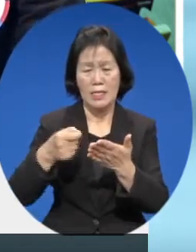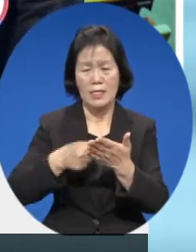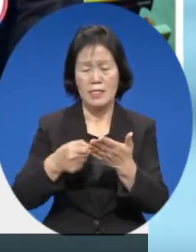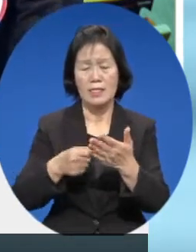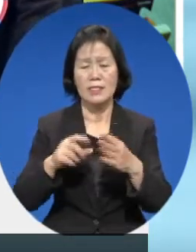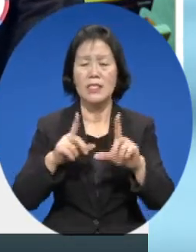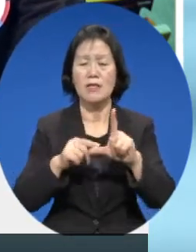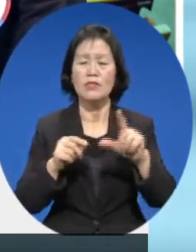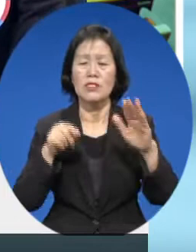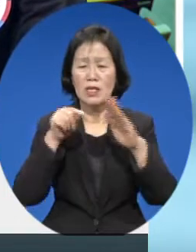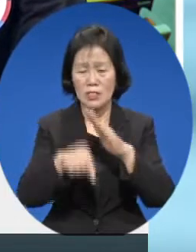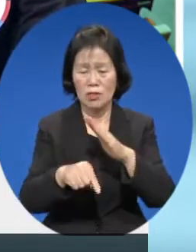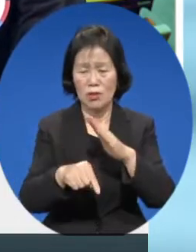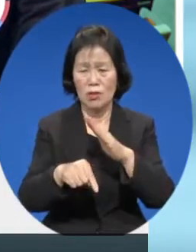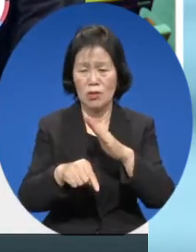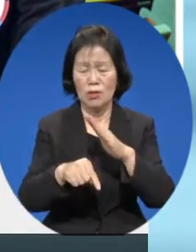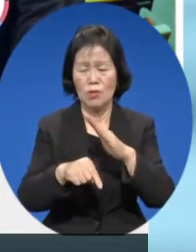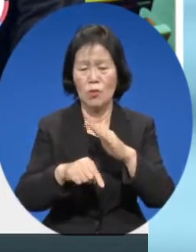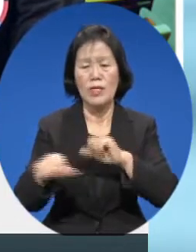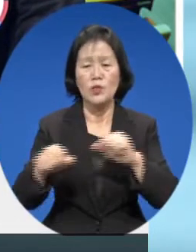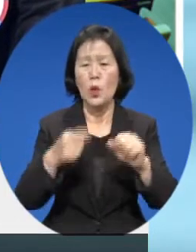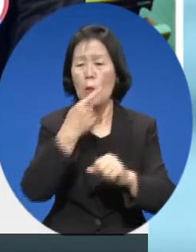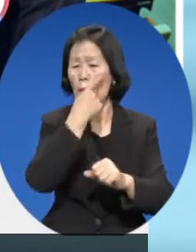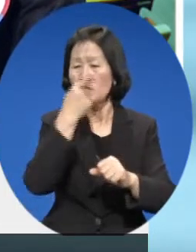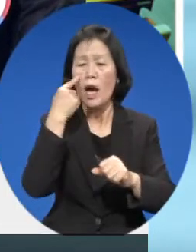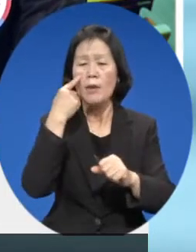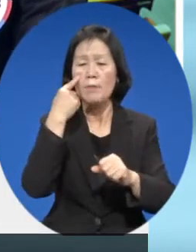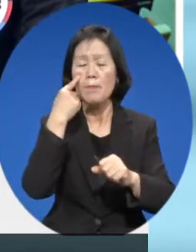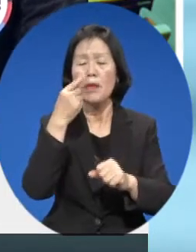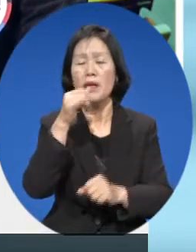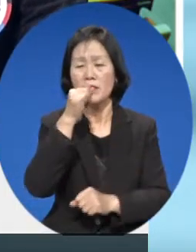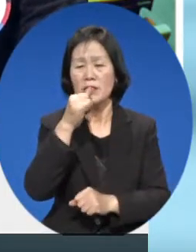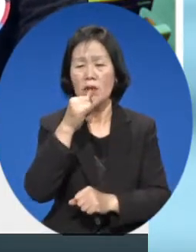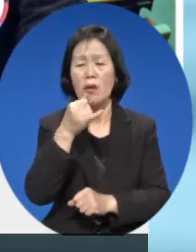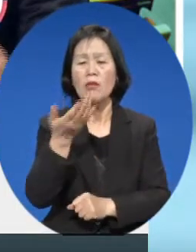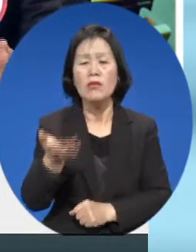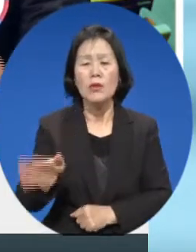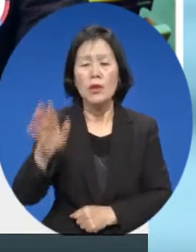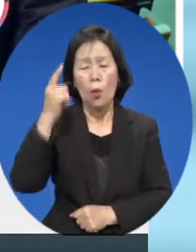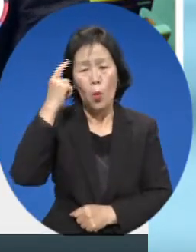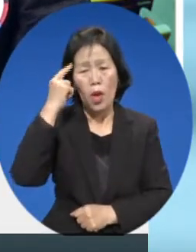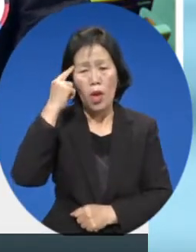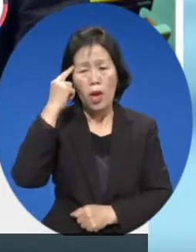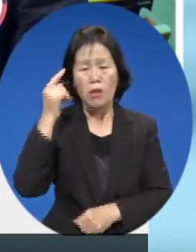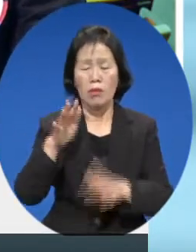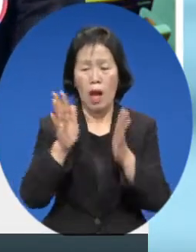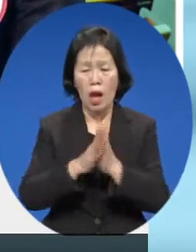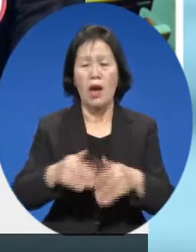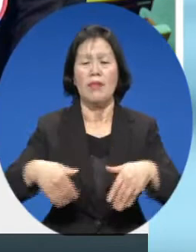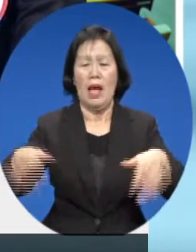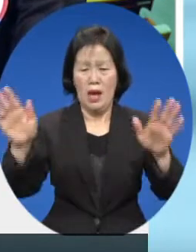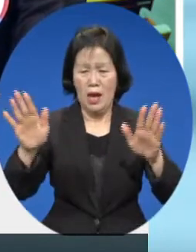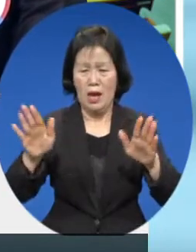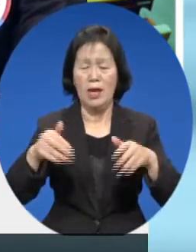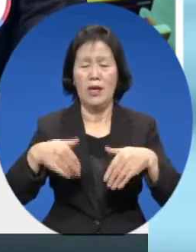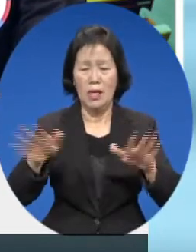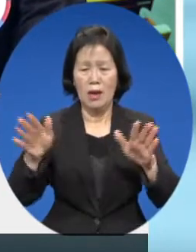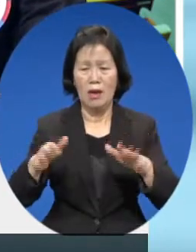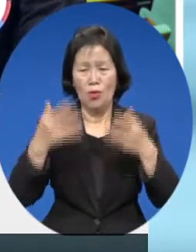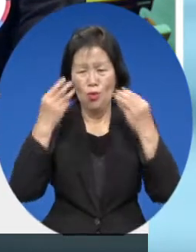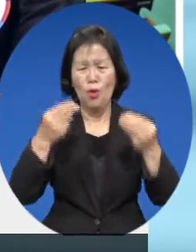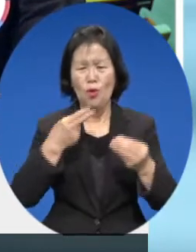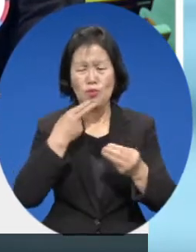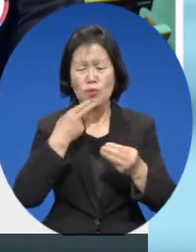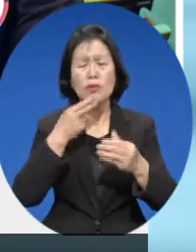들어가서 취재할 수 있도록 활동을 법 그 보장 해 왔는데 도대체 무슨 생각으로 여기에서 다 나가라고 하는 것인지 도대체 그 속에서